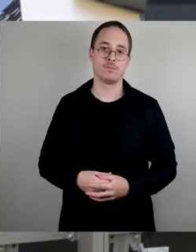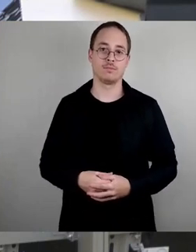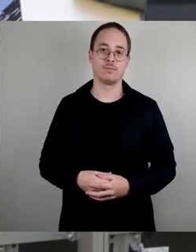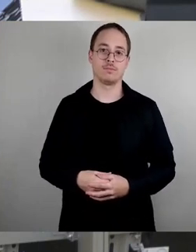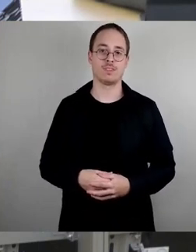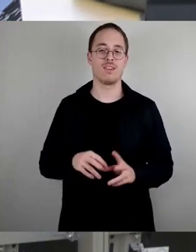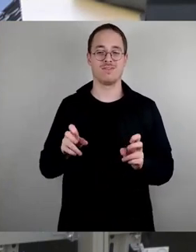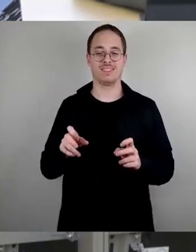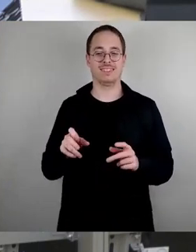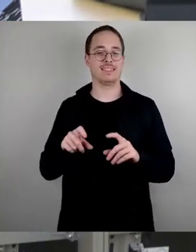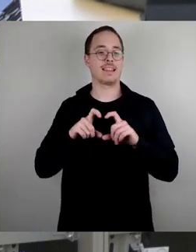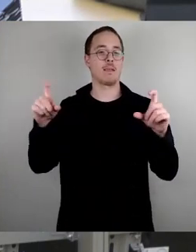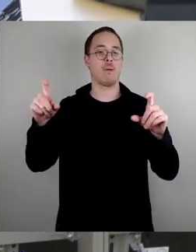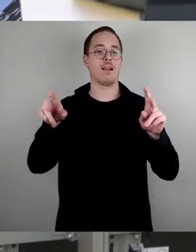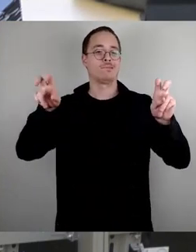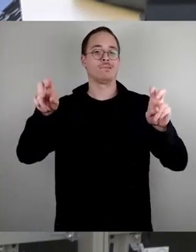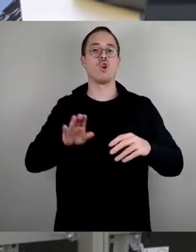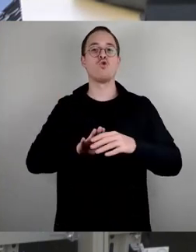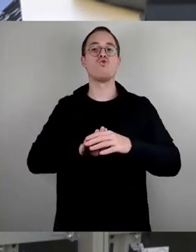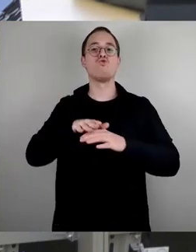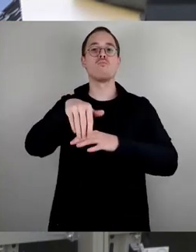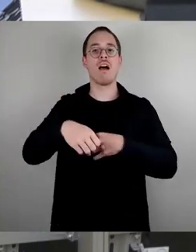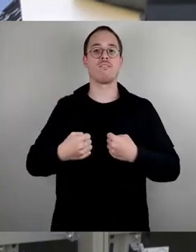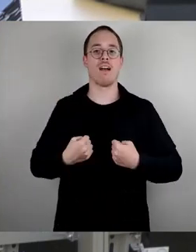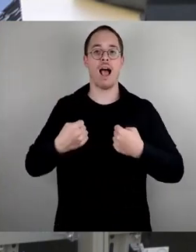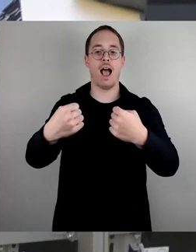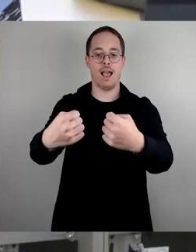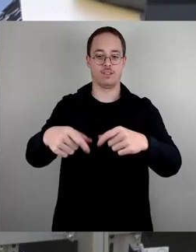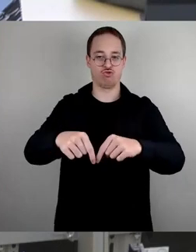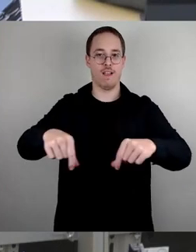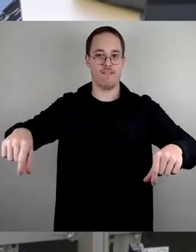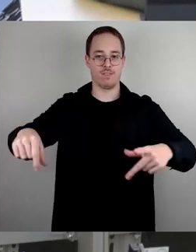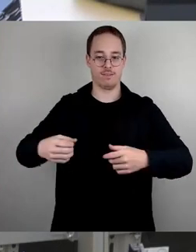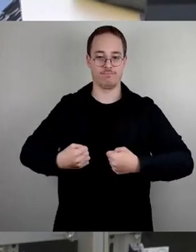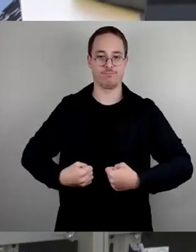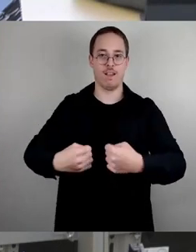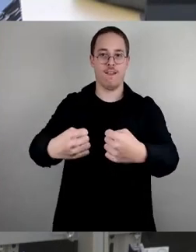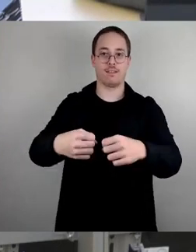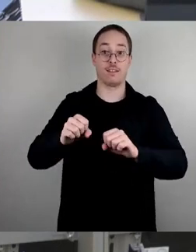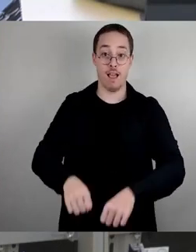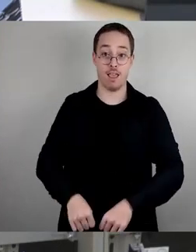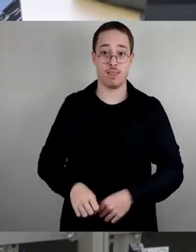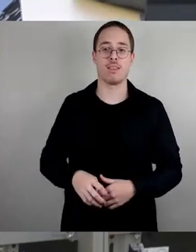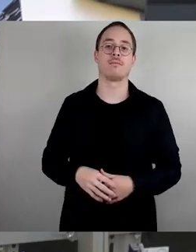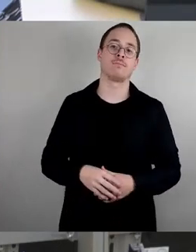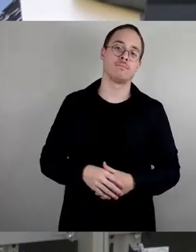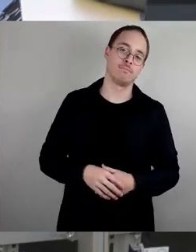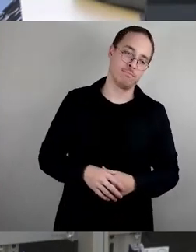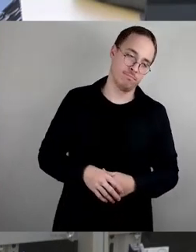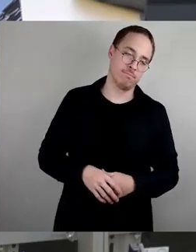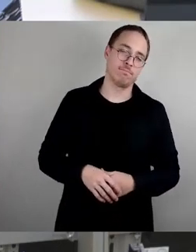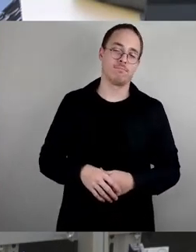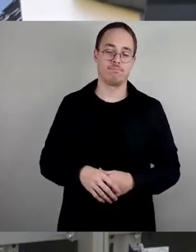Überfahrbarkeit des Radschutzstreifens. Herr Engel hat dazu jetzt schon einige richtige Dinge gesagt, aber ich glaube ja, dahinter steht